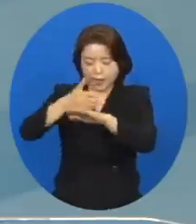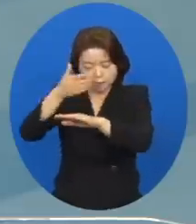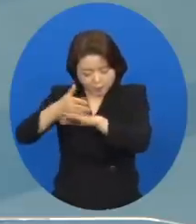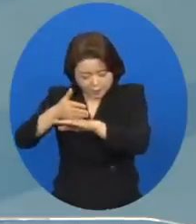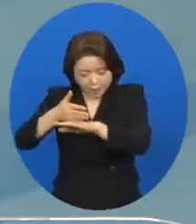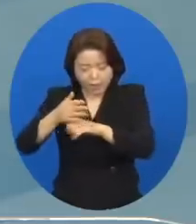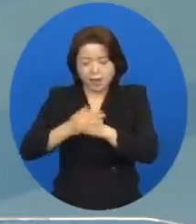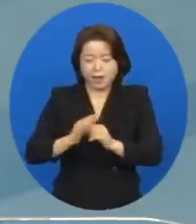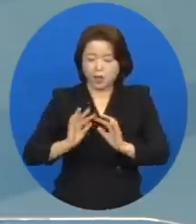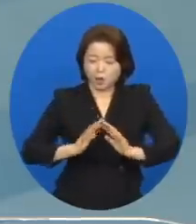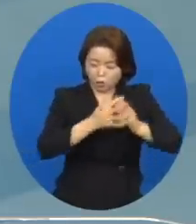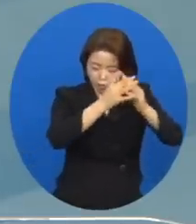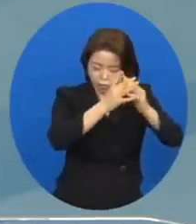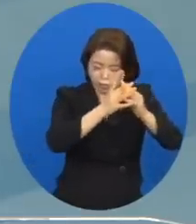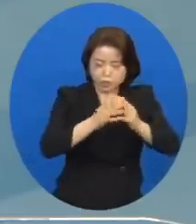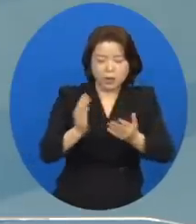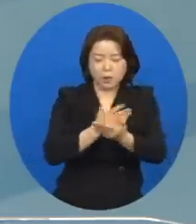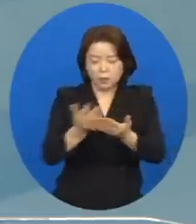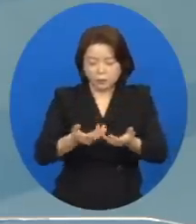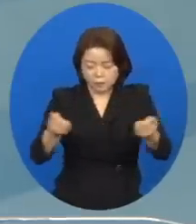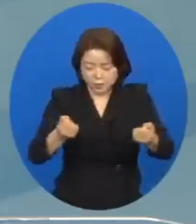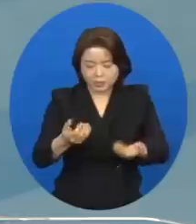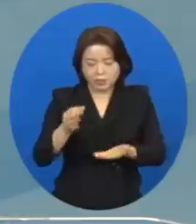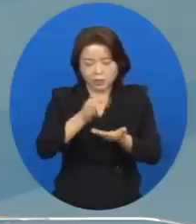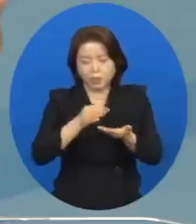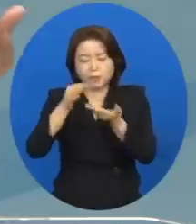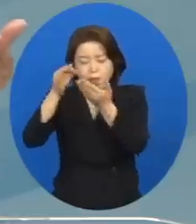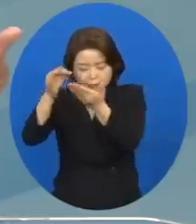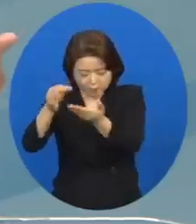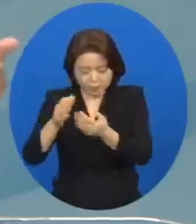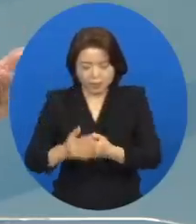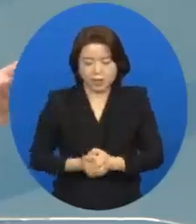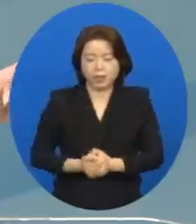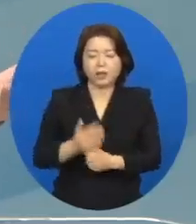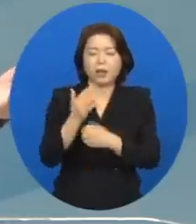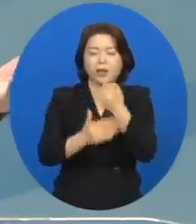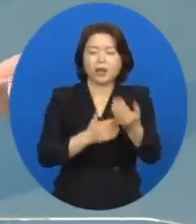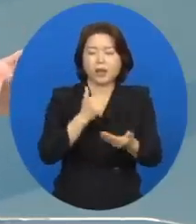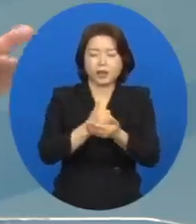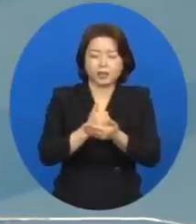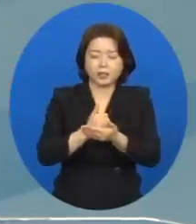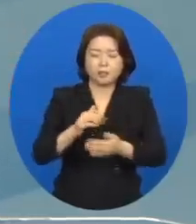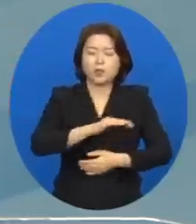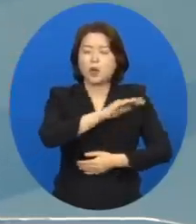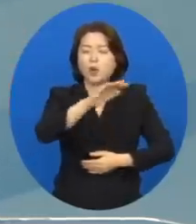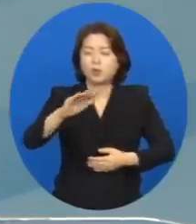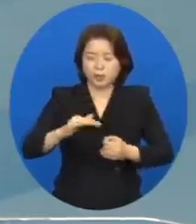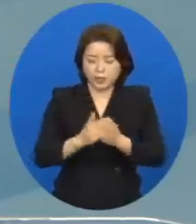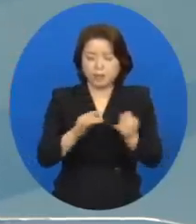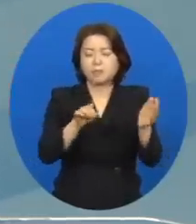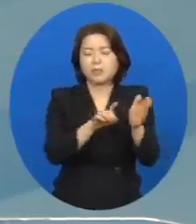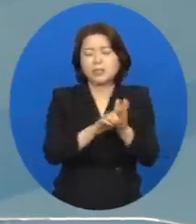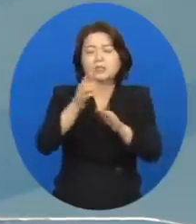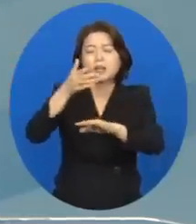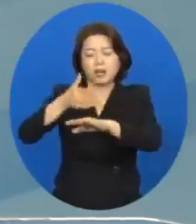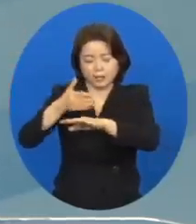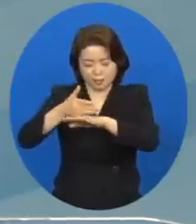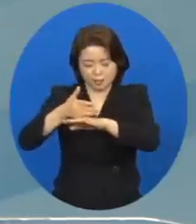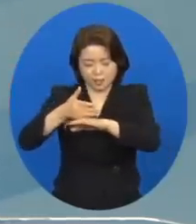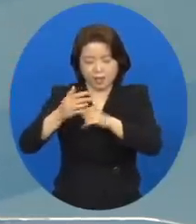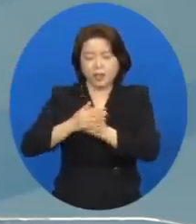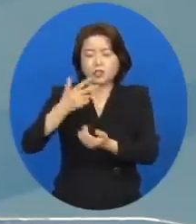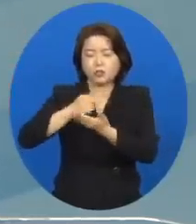감사원금과 건축원금을 구별했습니다. 하나님, 사랑하는 성도들의 믿음과 감사를